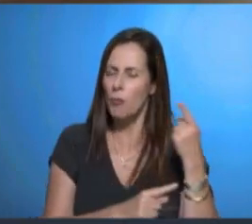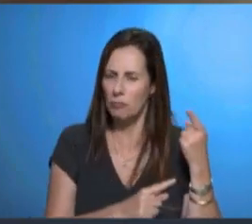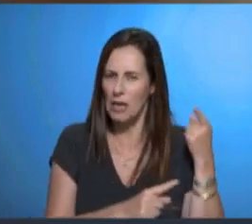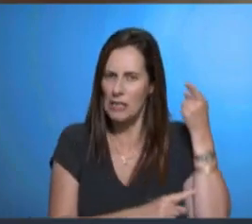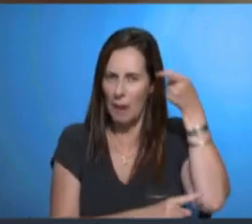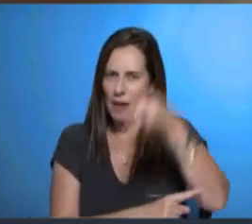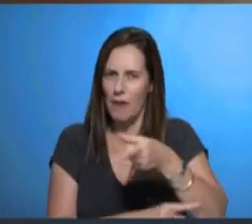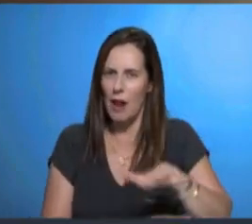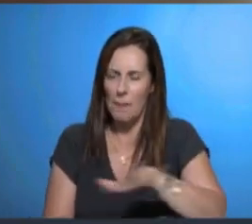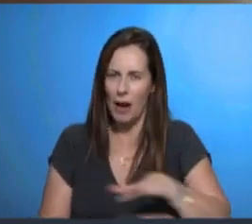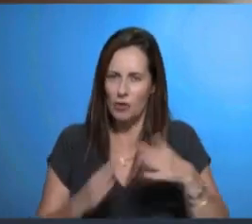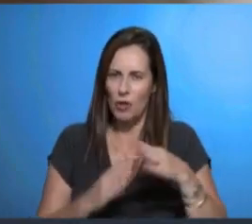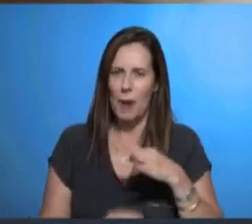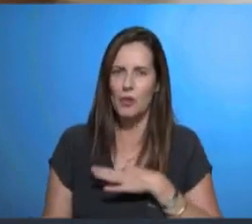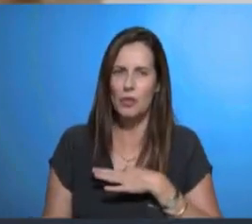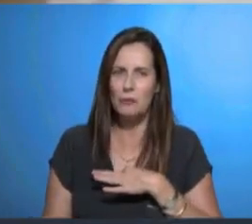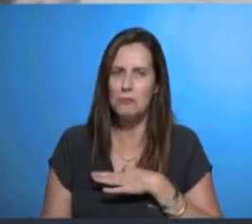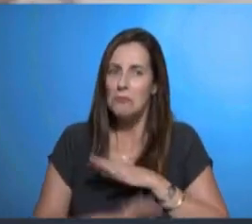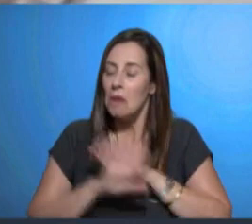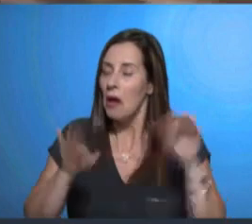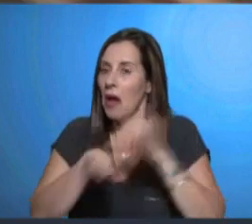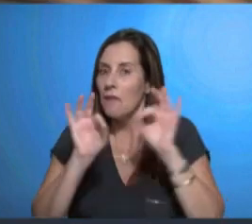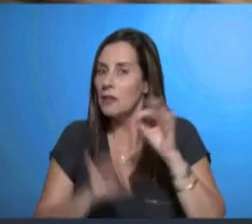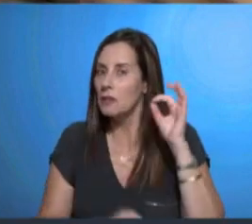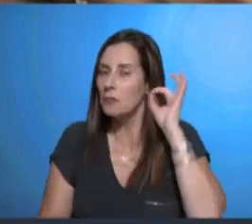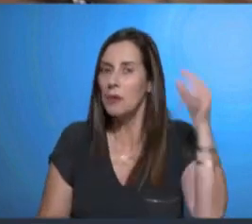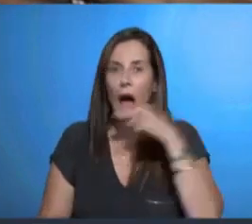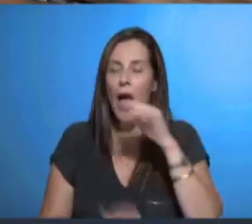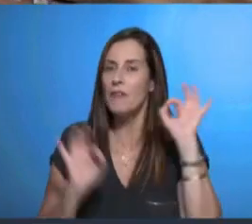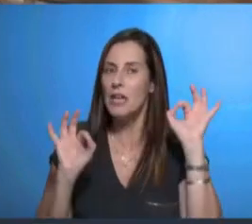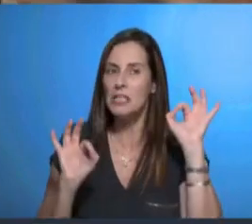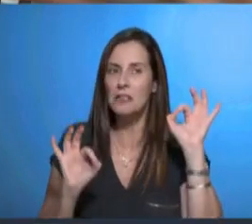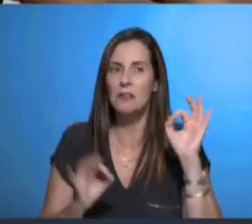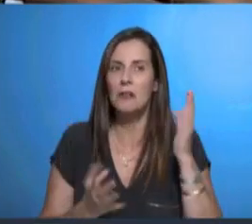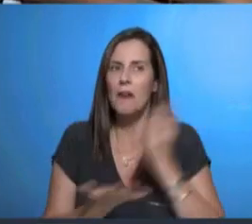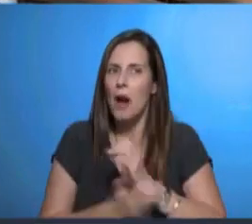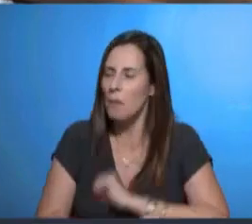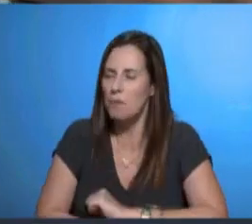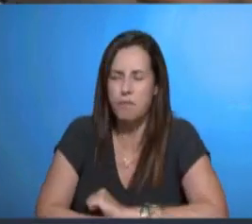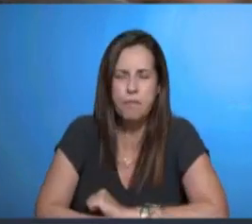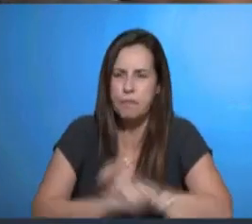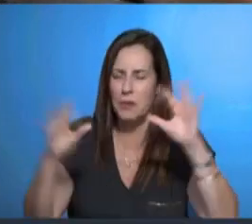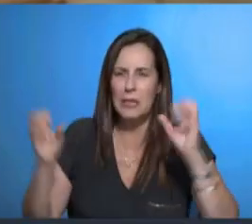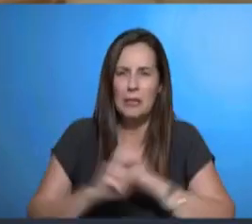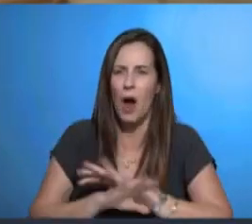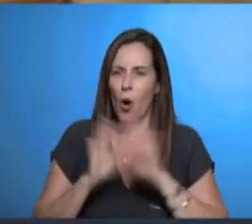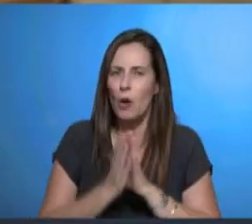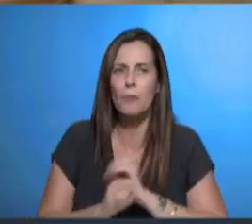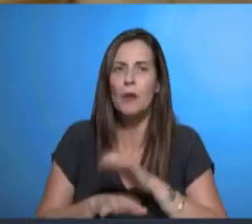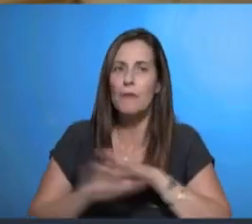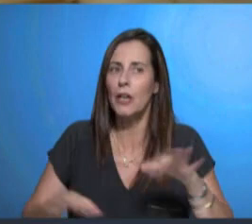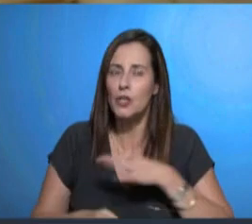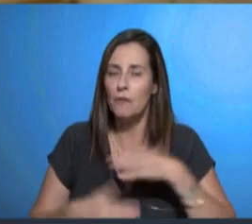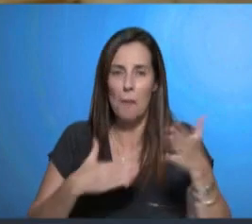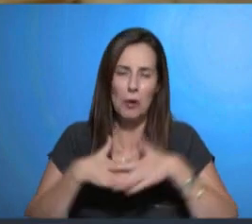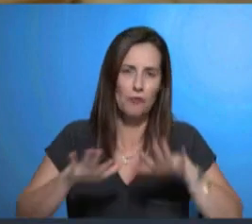קסם בחצר של הבית, בלי שום מטרה, לא צבע אדום, הגברים התנפץ כולו, והילדים שלי